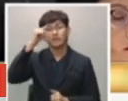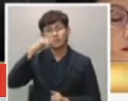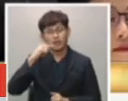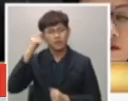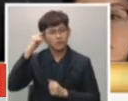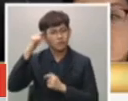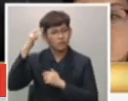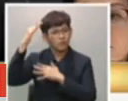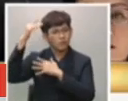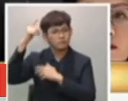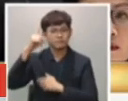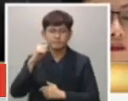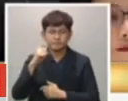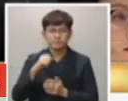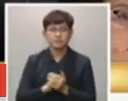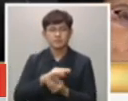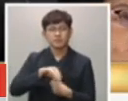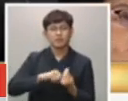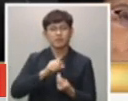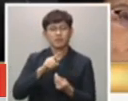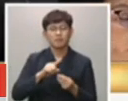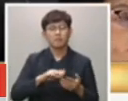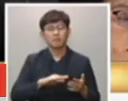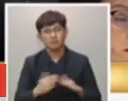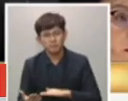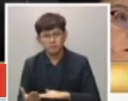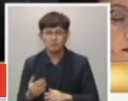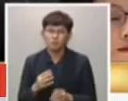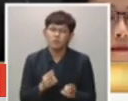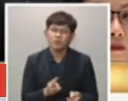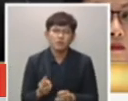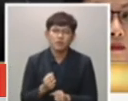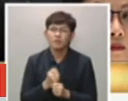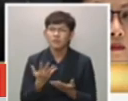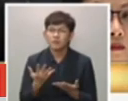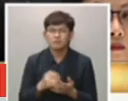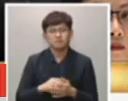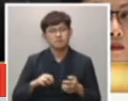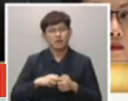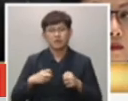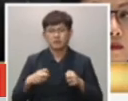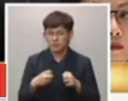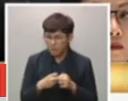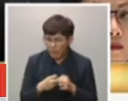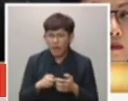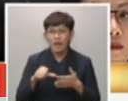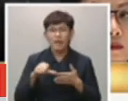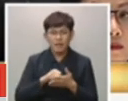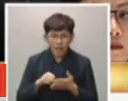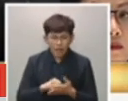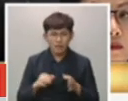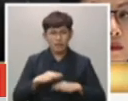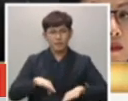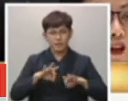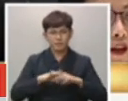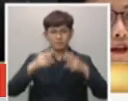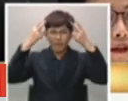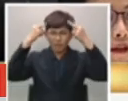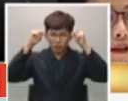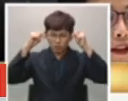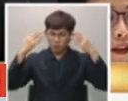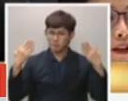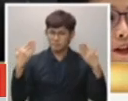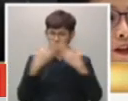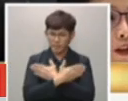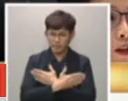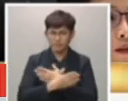วังเศรษฐกิจไทยพังทลายและหนทางเดียวที่จะออกจากปัญหาเศรษฐกิจครั้งนี้คือต้องเปลี่ยนตัวนายกรัฐมนตรีจาก